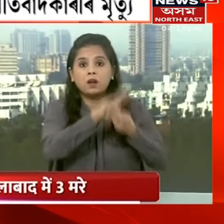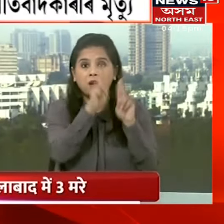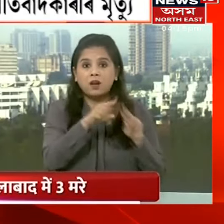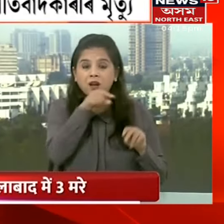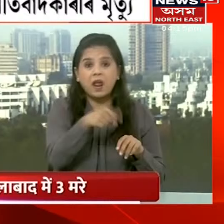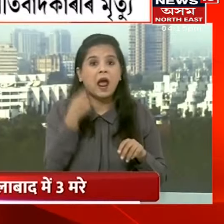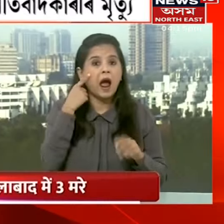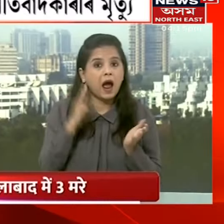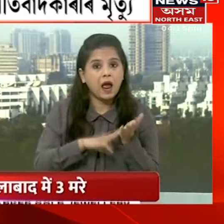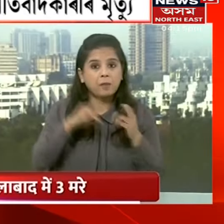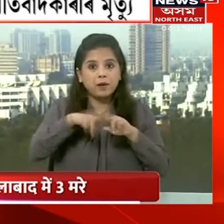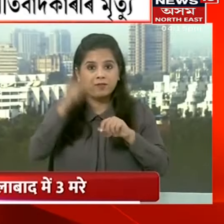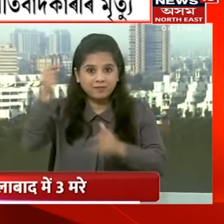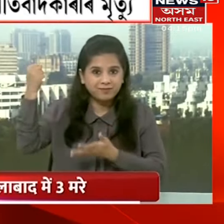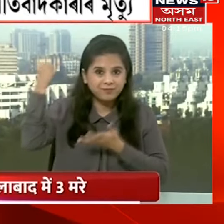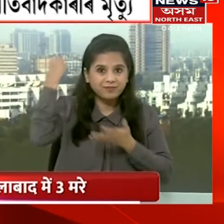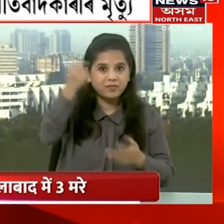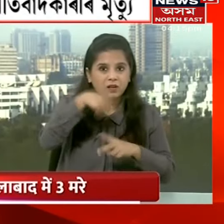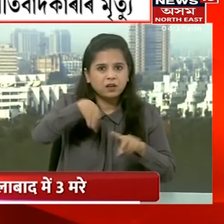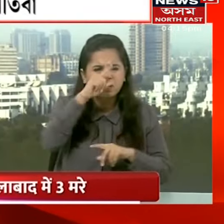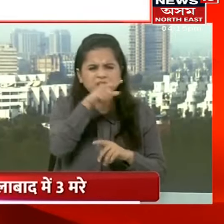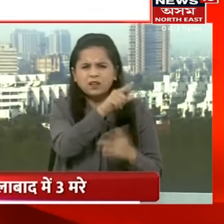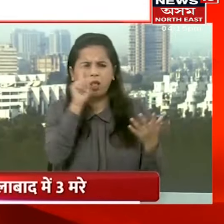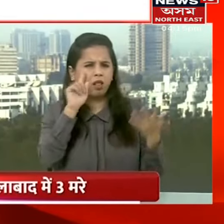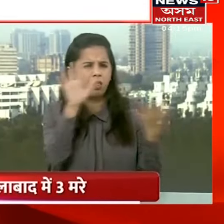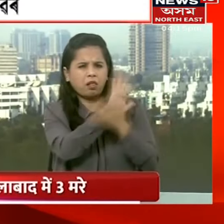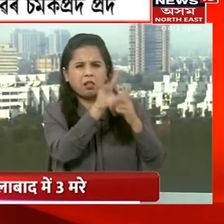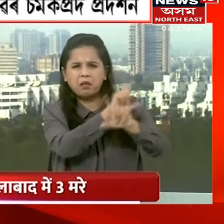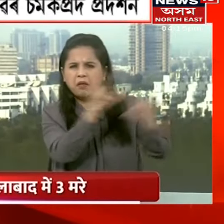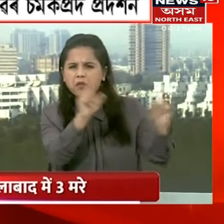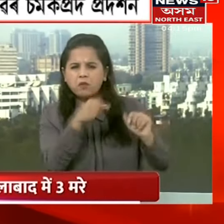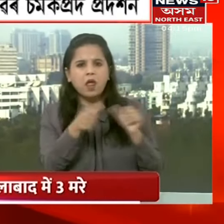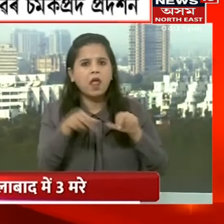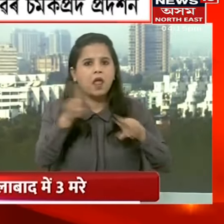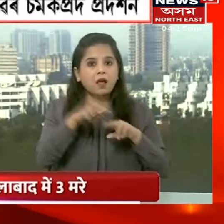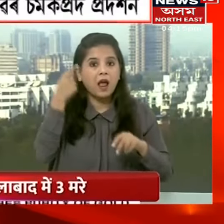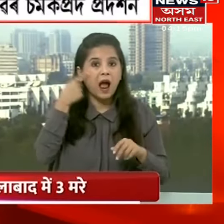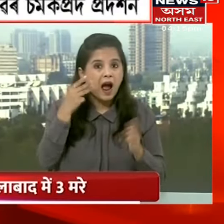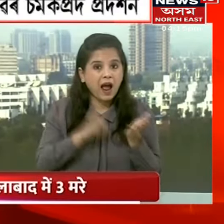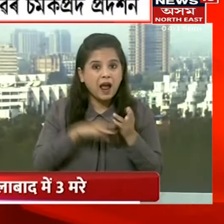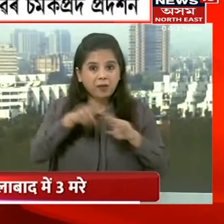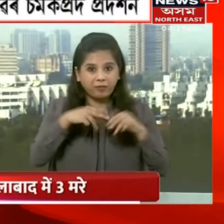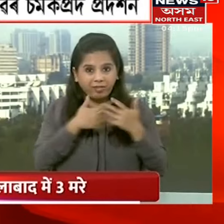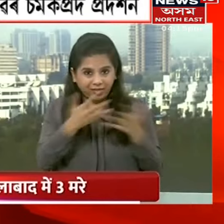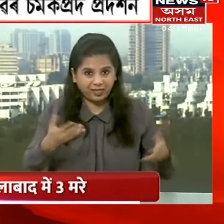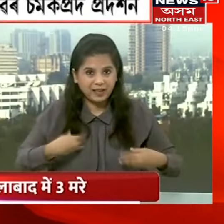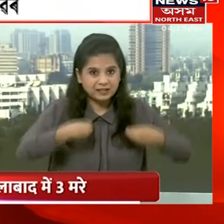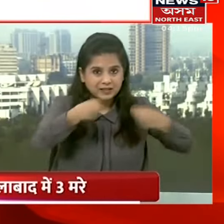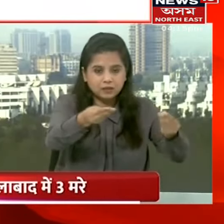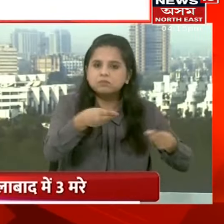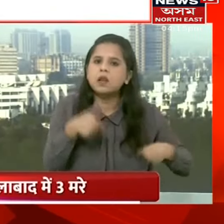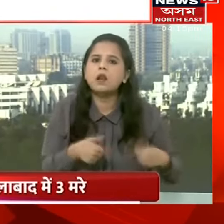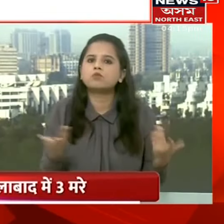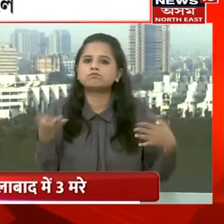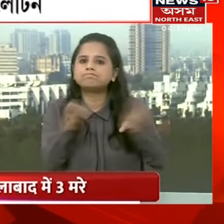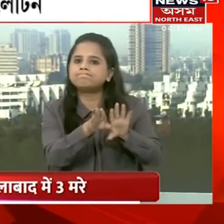नई अफगान सरकार पर अस्पष्टता के चलते कहा अफगानिस्तान अब IMF संसाधनों का नहीं कर पाएगा उपयोग